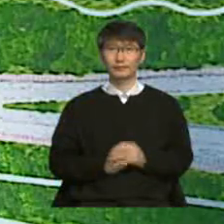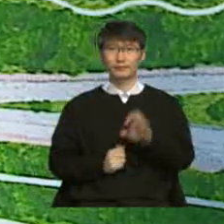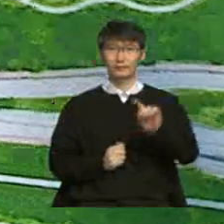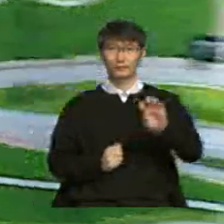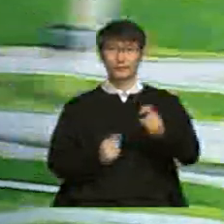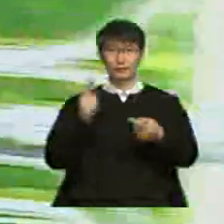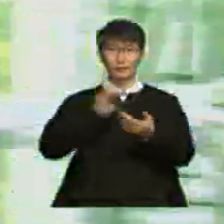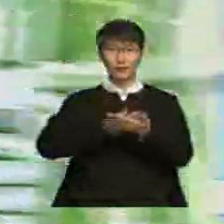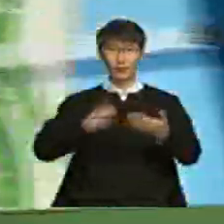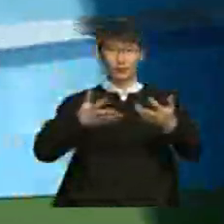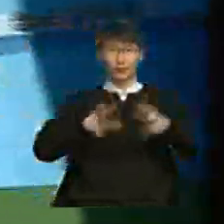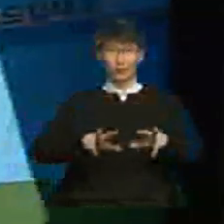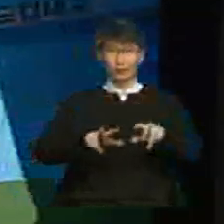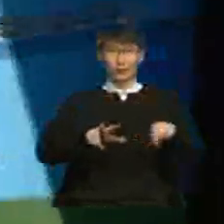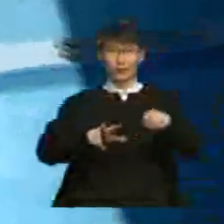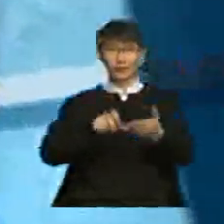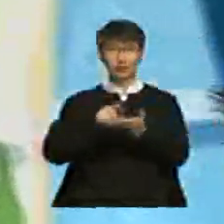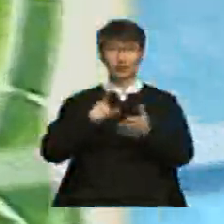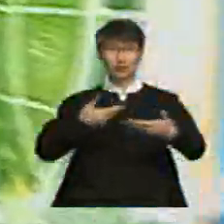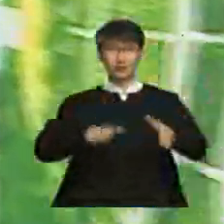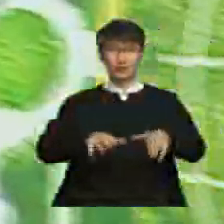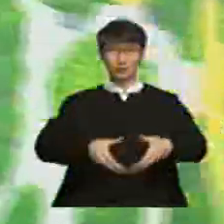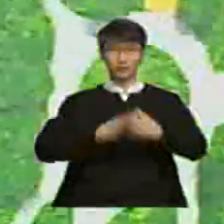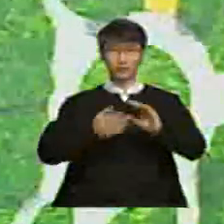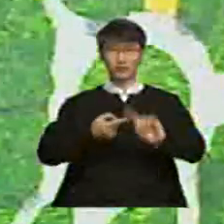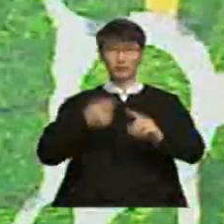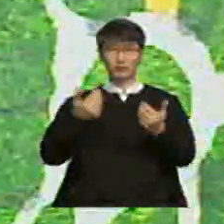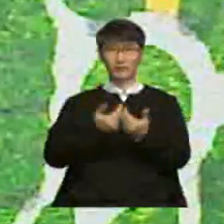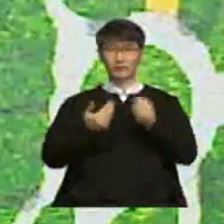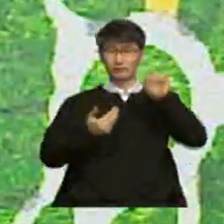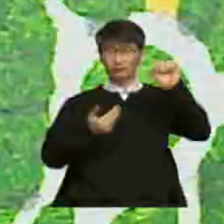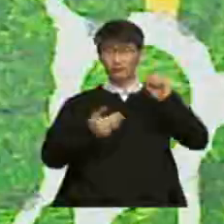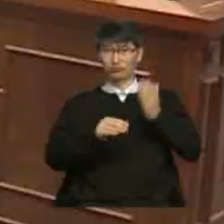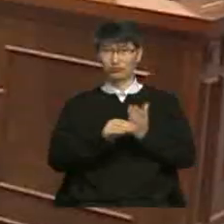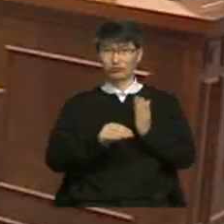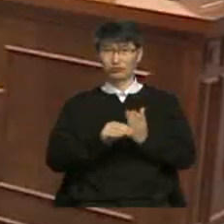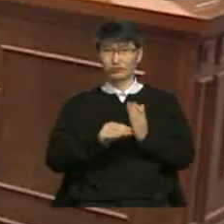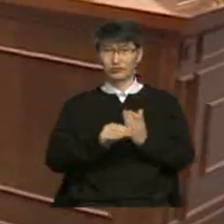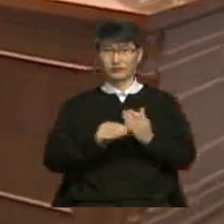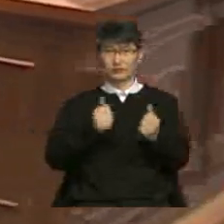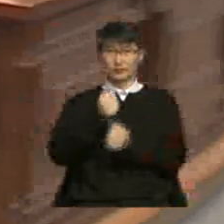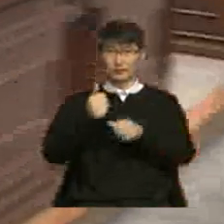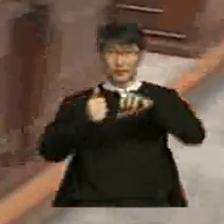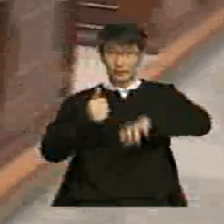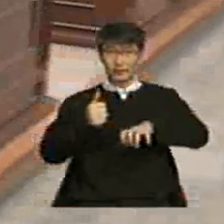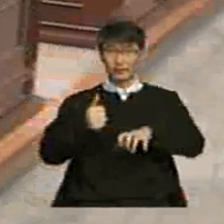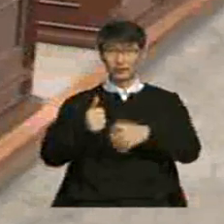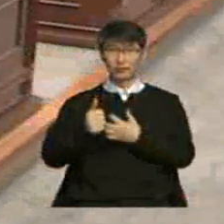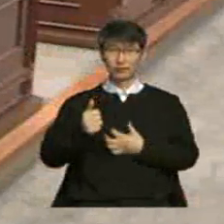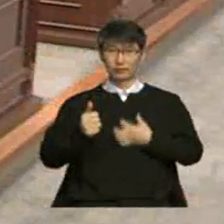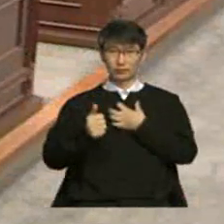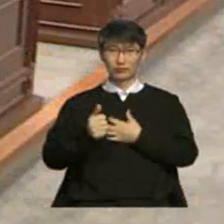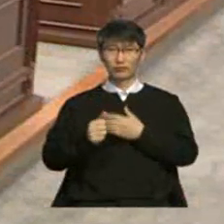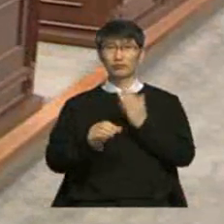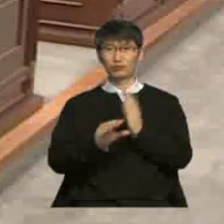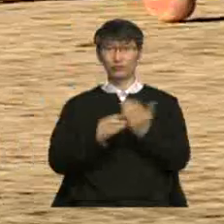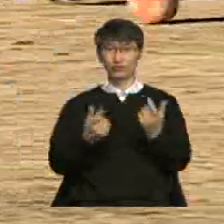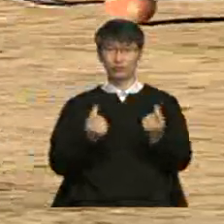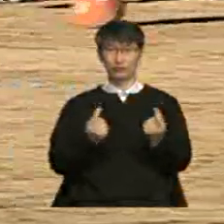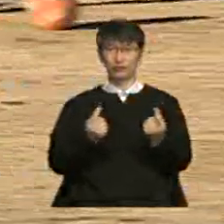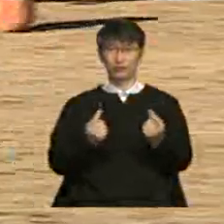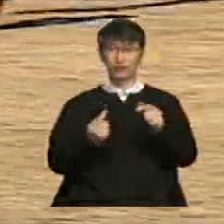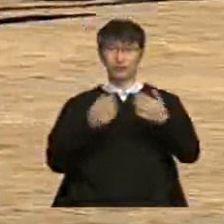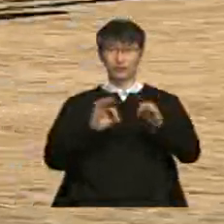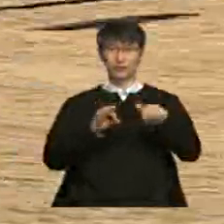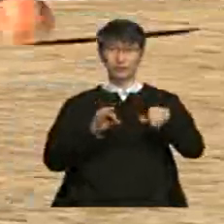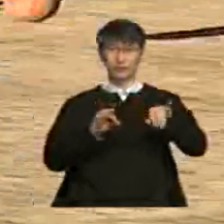마포구 평화의 공원 내 축구장 조성 계획을 두고 주민들의 반발이 거센 가운데 마포구 의회에서도 우려의 목소리가 제기됐습니다.